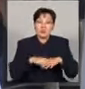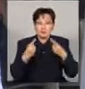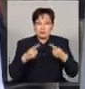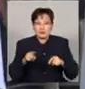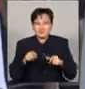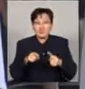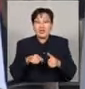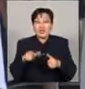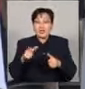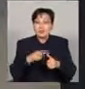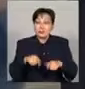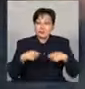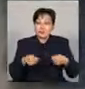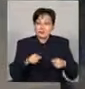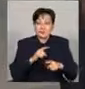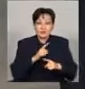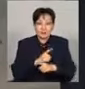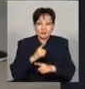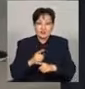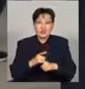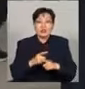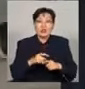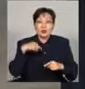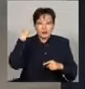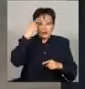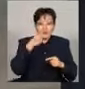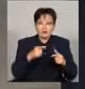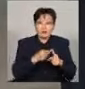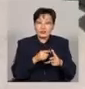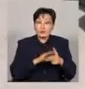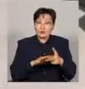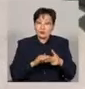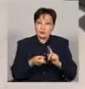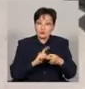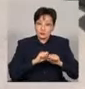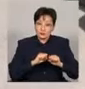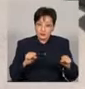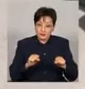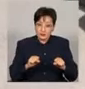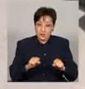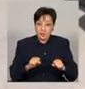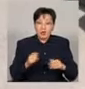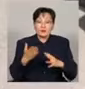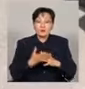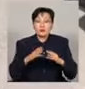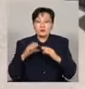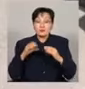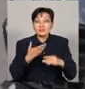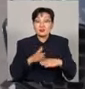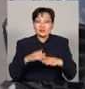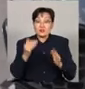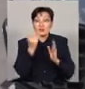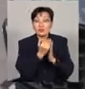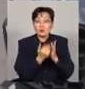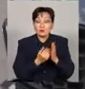адамға беру рұқсат жоқ. Яғни төлем шотындағы жеке тұлғаның аты жөнін өзгертуге болмайды. Айта кетейік, жеңілдетілген несие бағдарламасы